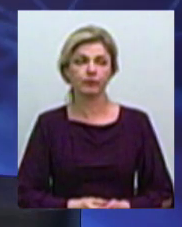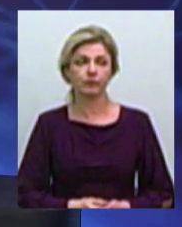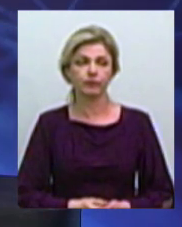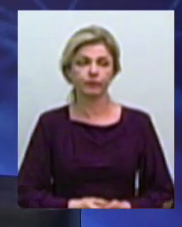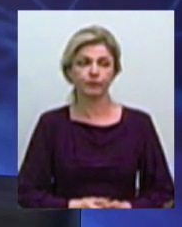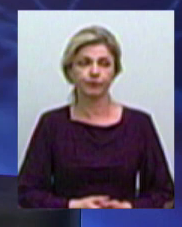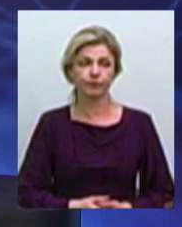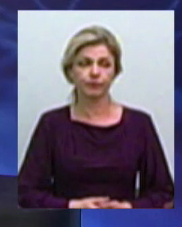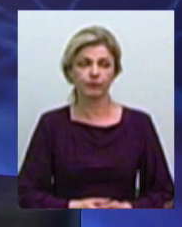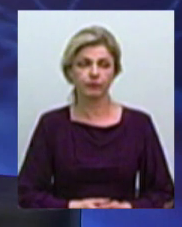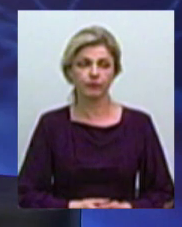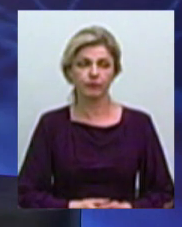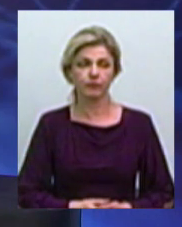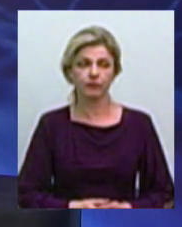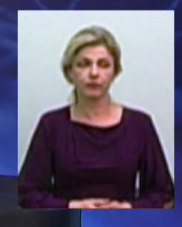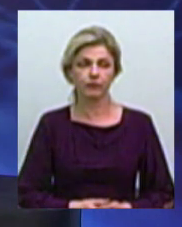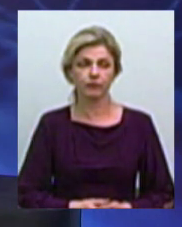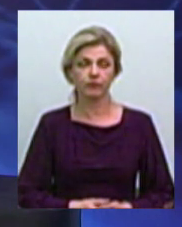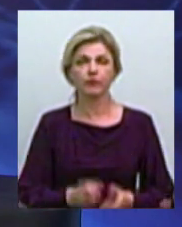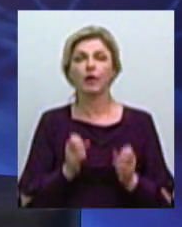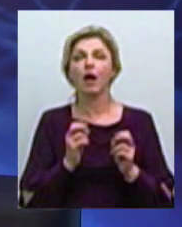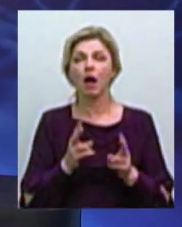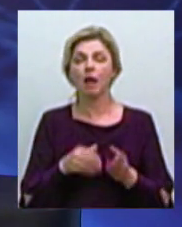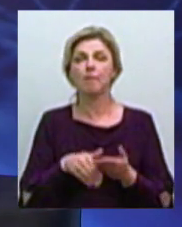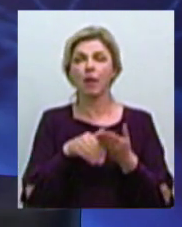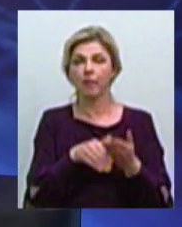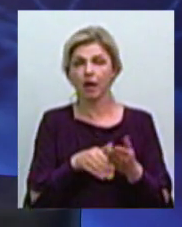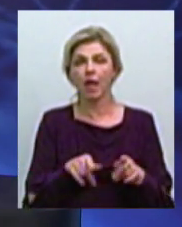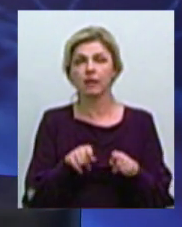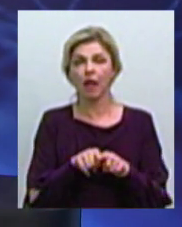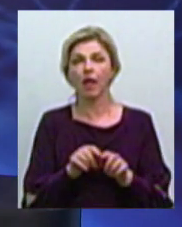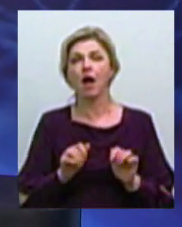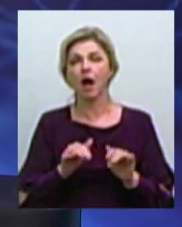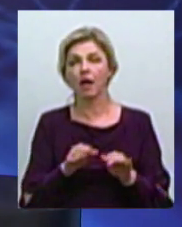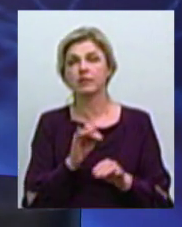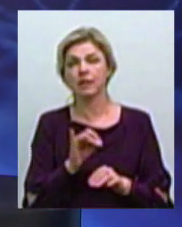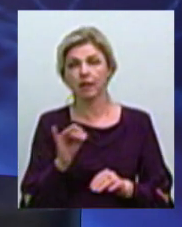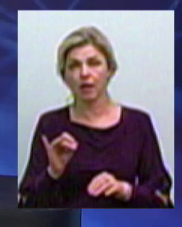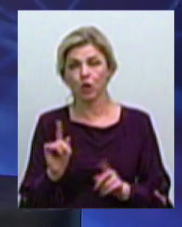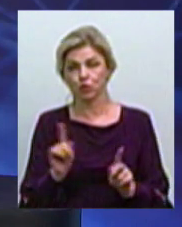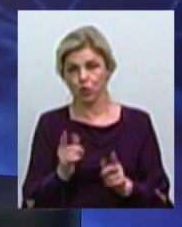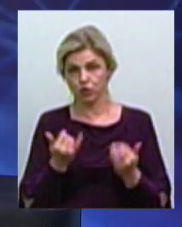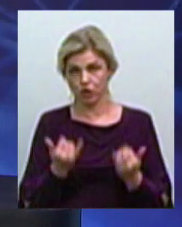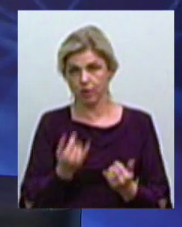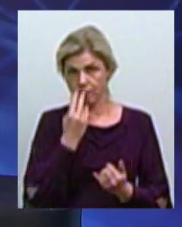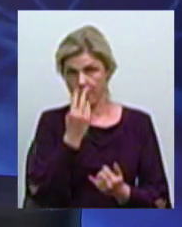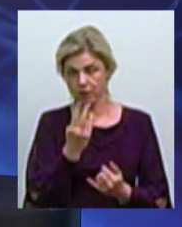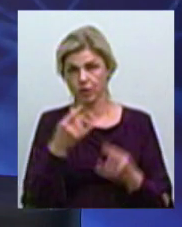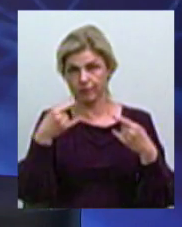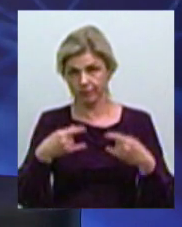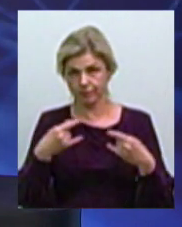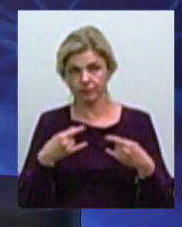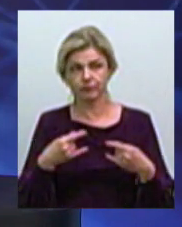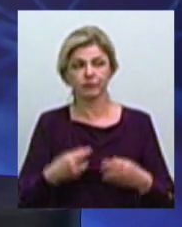Петрівна, скажіть, будь ласка, як допомагають подібні акції, яку ми зараз бачили